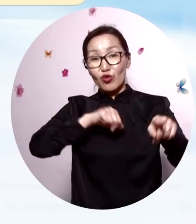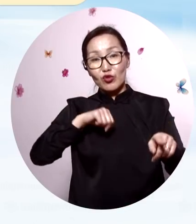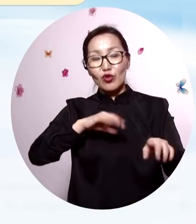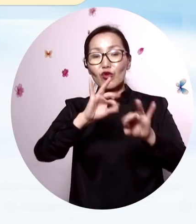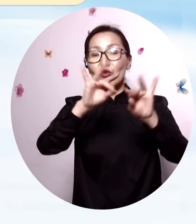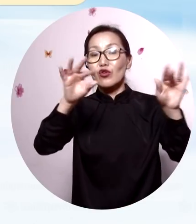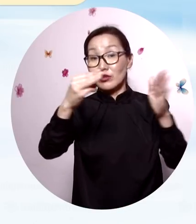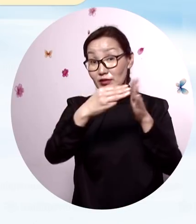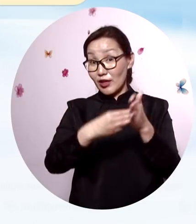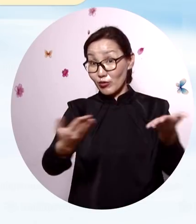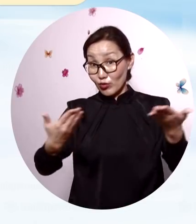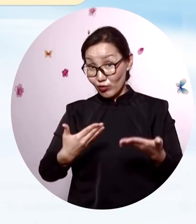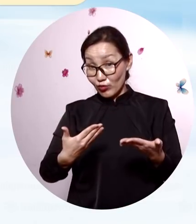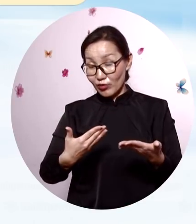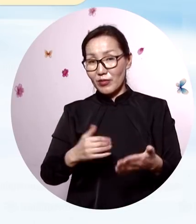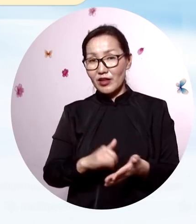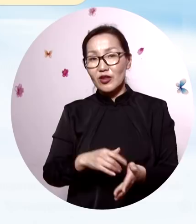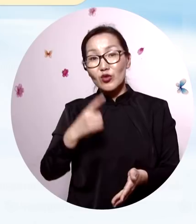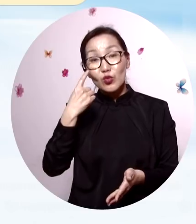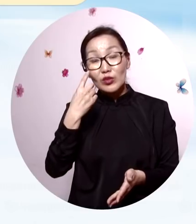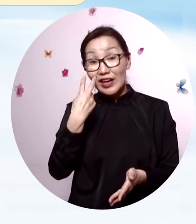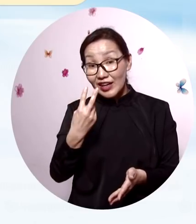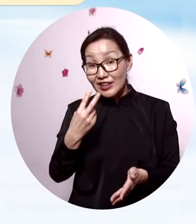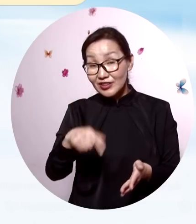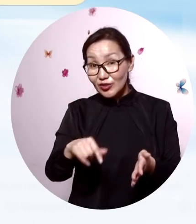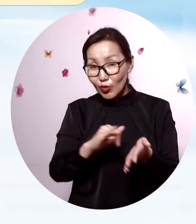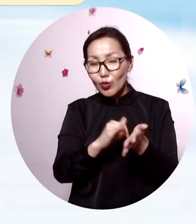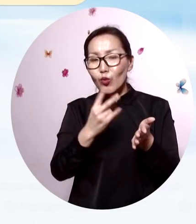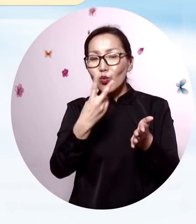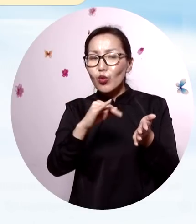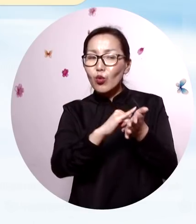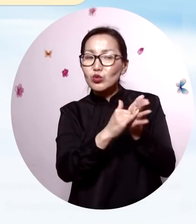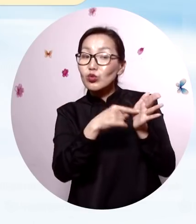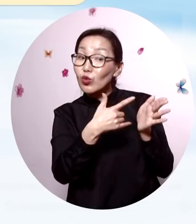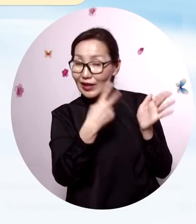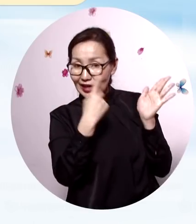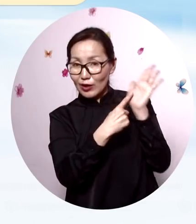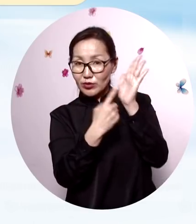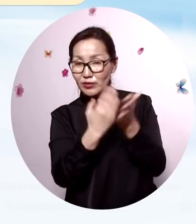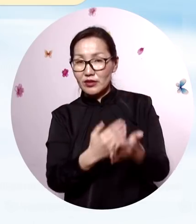нүд харах эрхтэн үгийн үндсэн утгыг тайлбарлсныг харуулж байна.